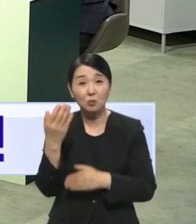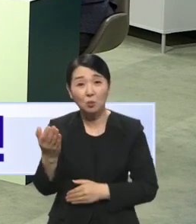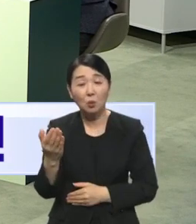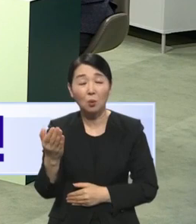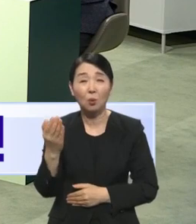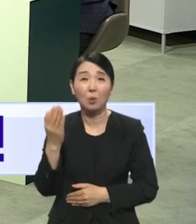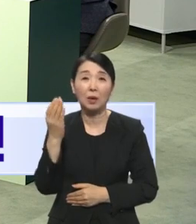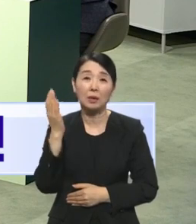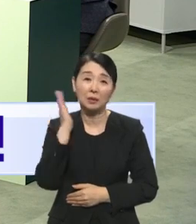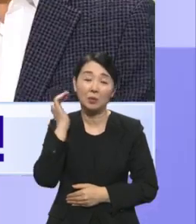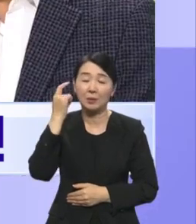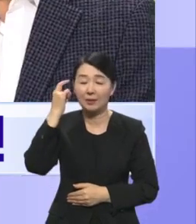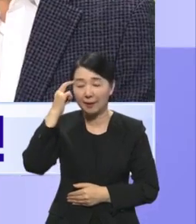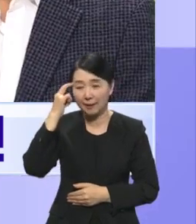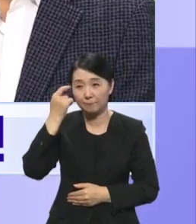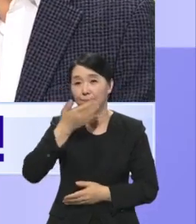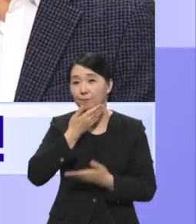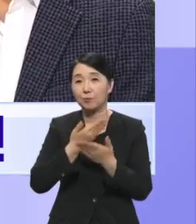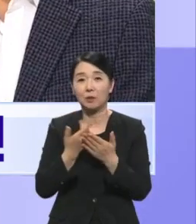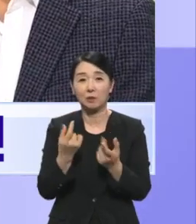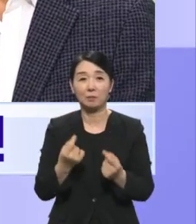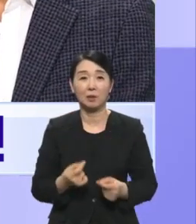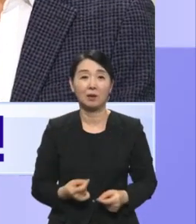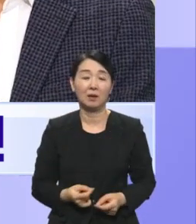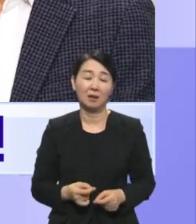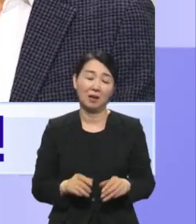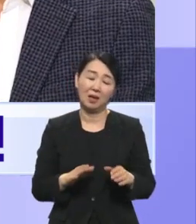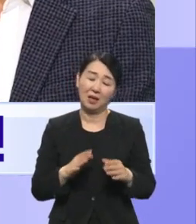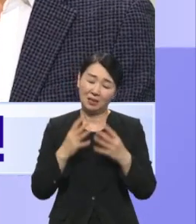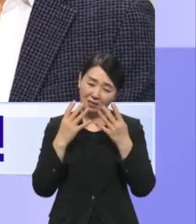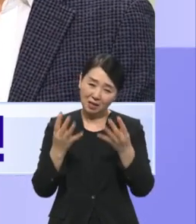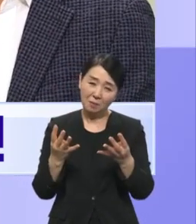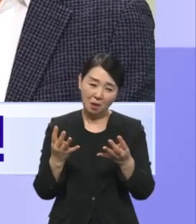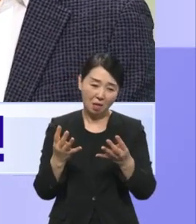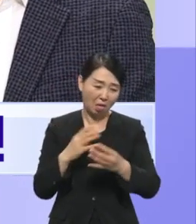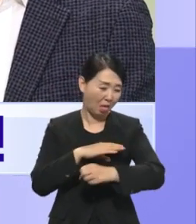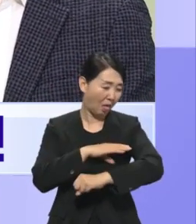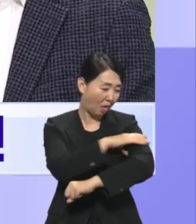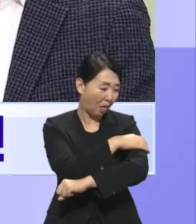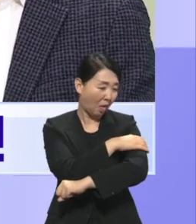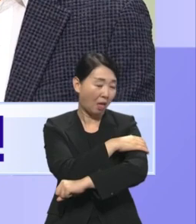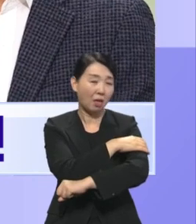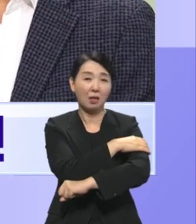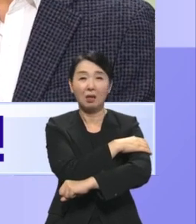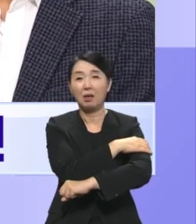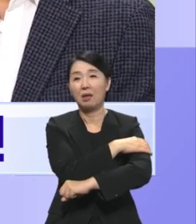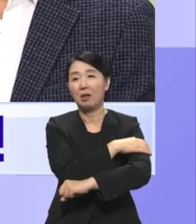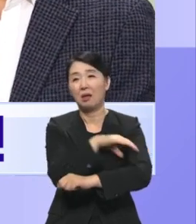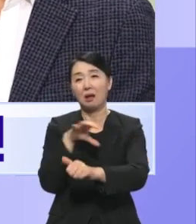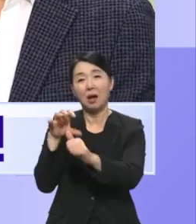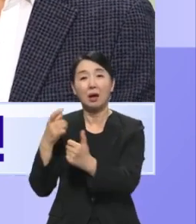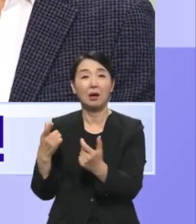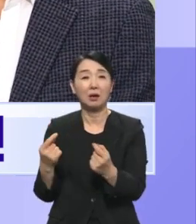어떻게 평가하십니까 정말 최악의 사면권 남용이라고 볼 수 있거든요 왜냐하면